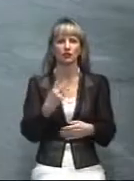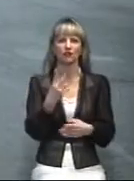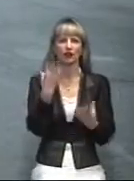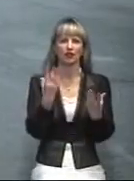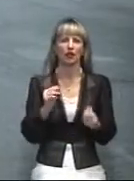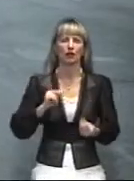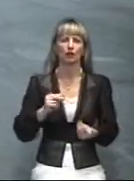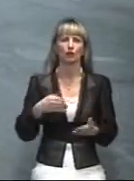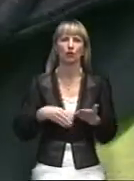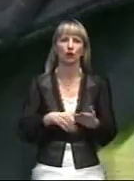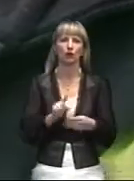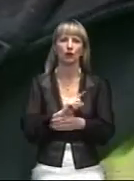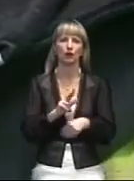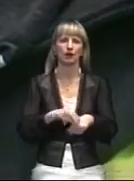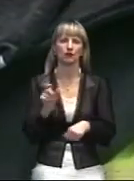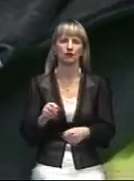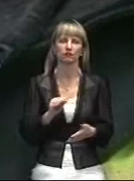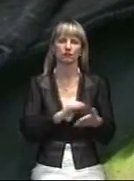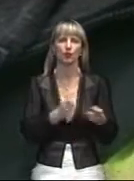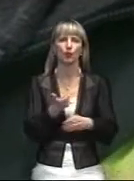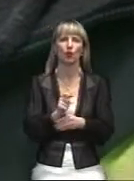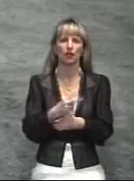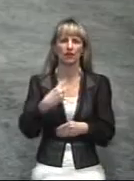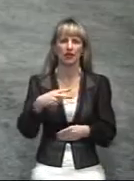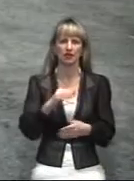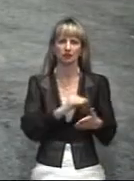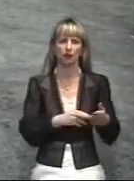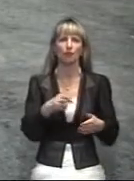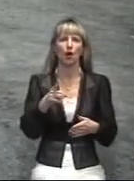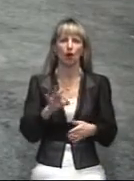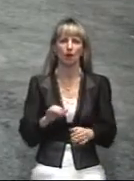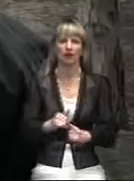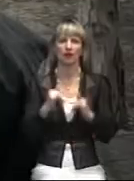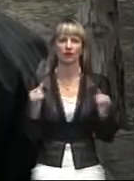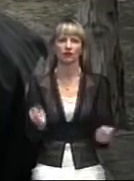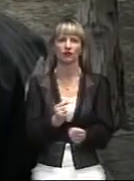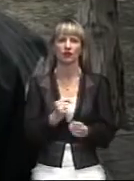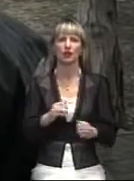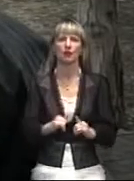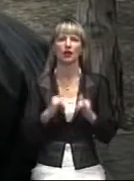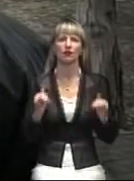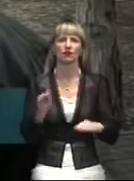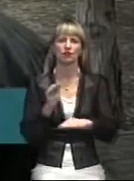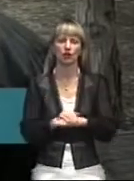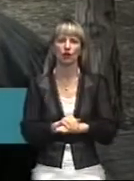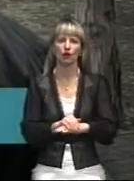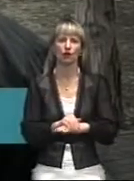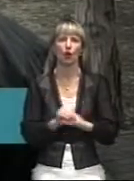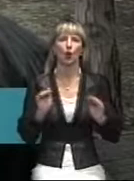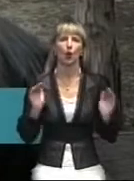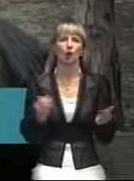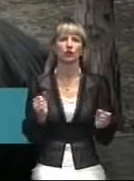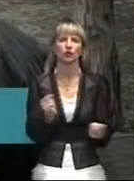допомогою радару працівники патрульної поліції склали понад 20 протоколів про перевищення швидкості. Перевищення встановлених обмежень швидкості